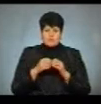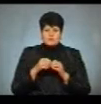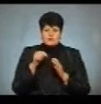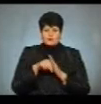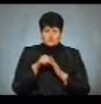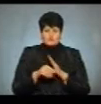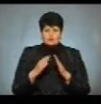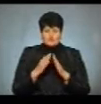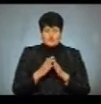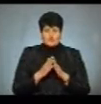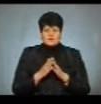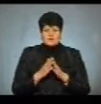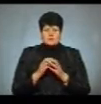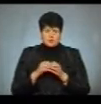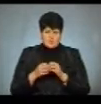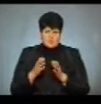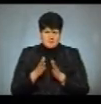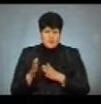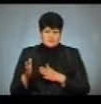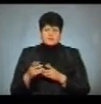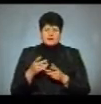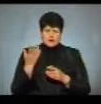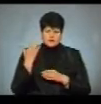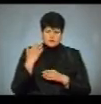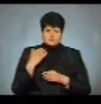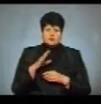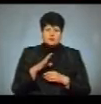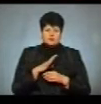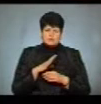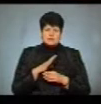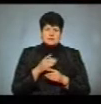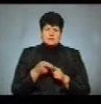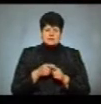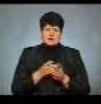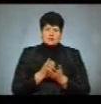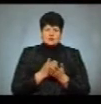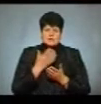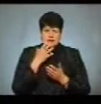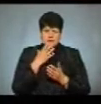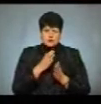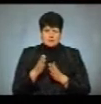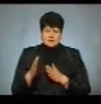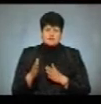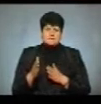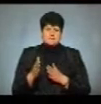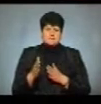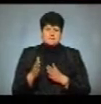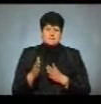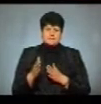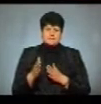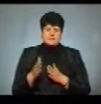мережами. Дійсно, колись була ситуація, коли внутрішньобудинкові мережі обслуговували тепломережі,